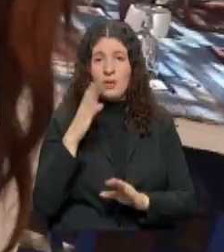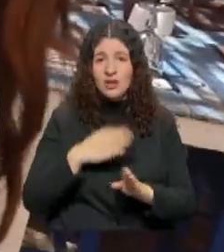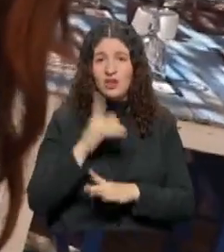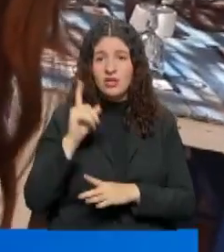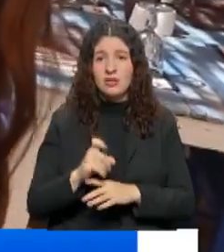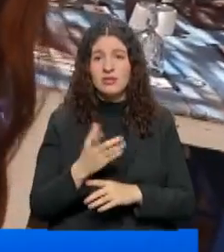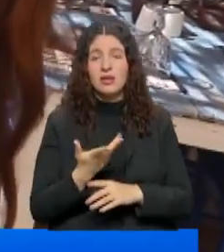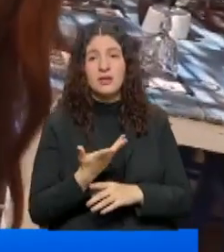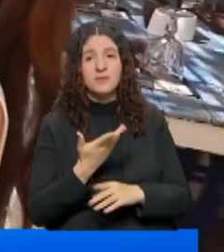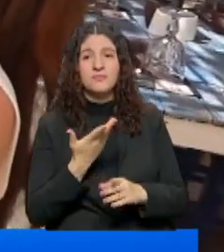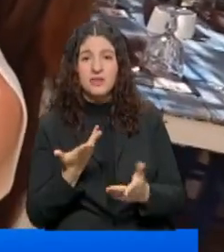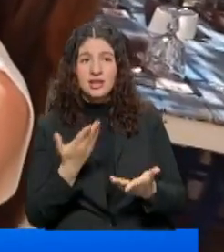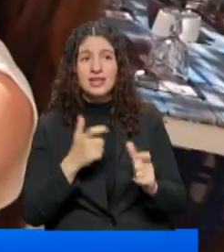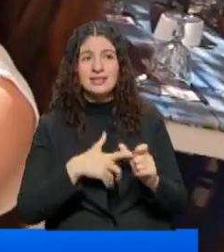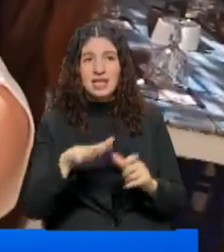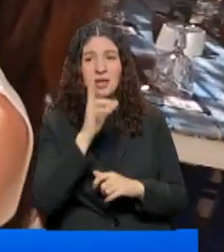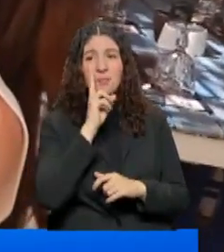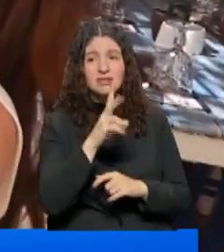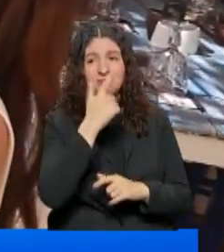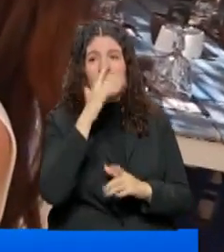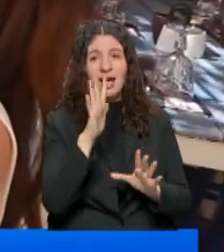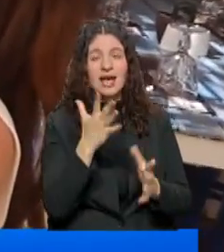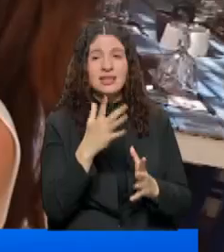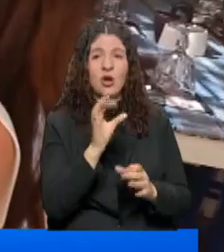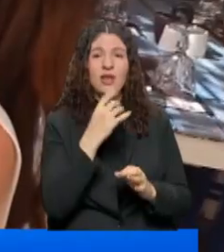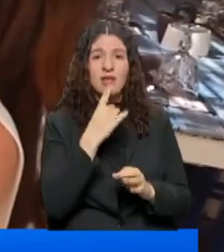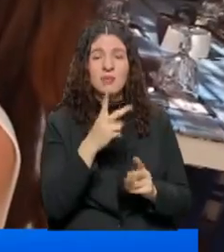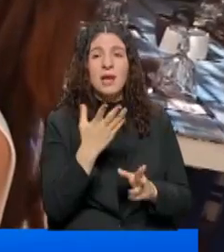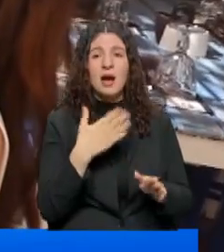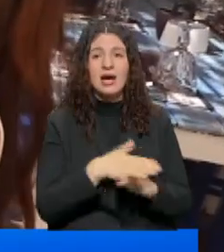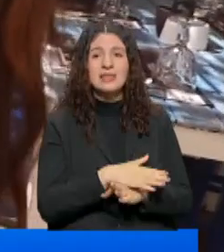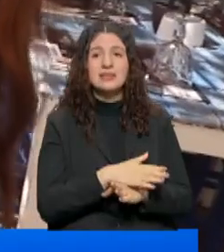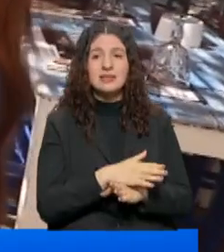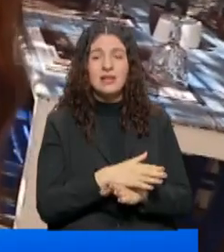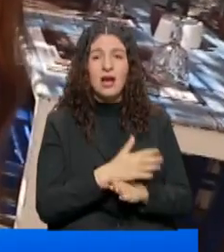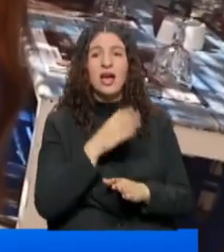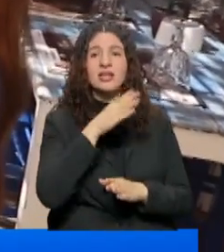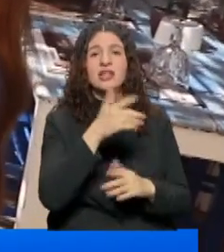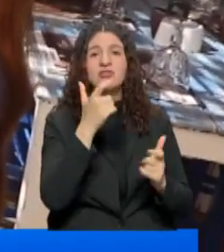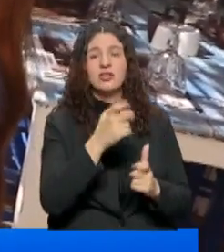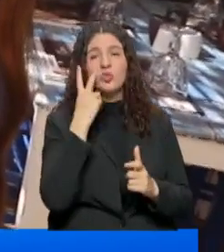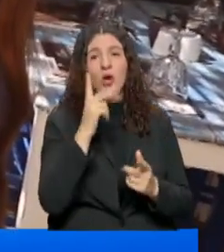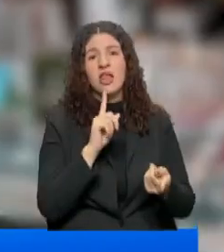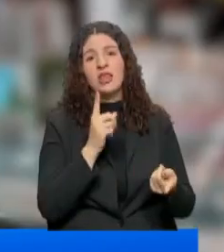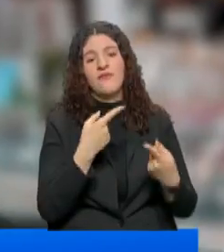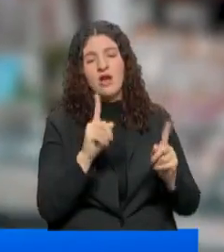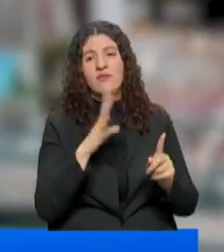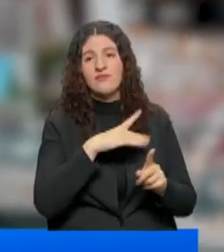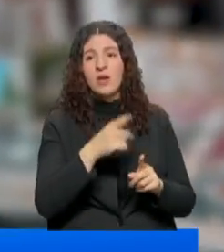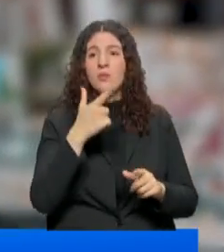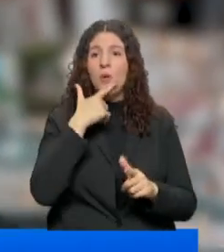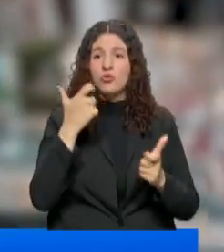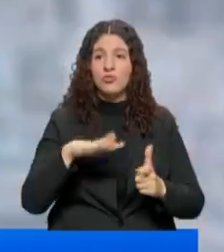gerçekten? Yani geneline bakarsanız belki öyle denebilir ama aslında gittiğiniz yerlere göre de değişiyor.